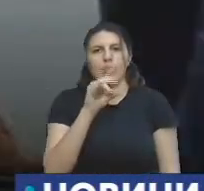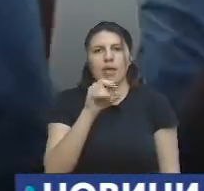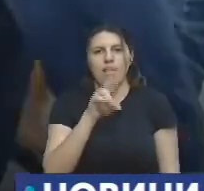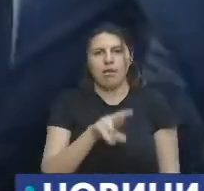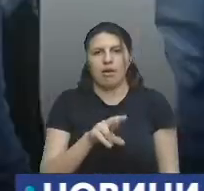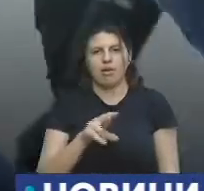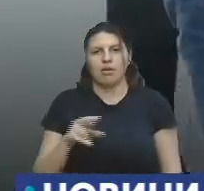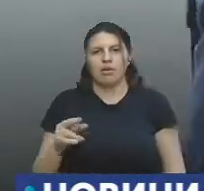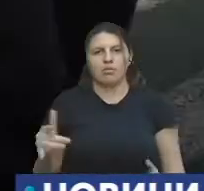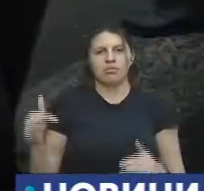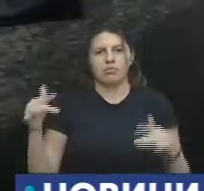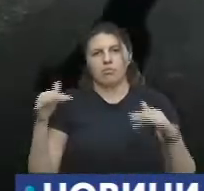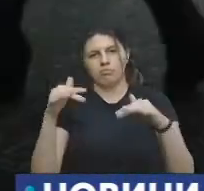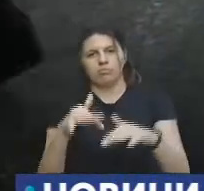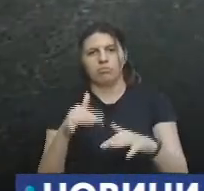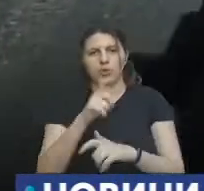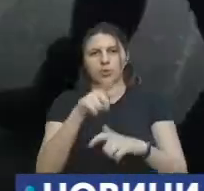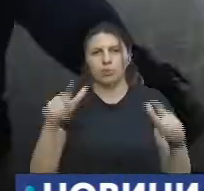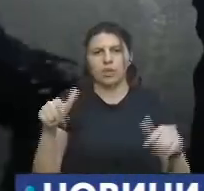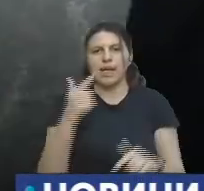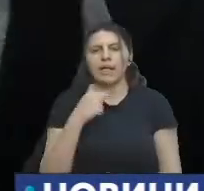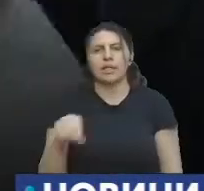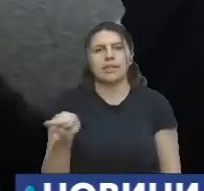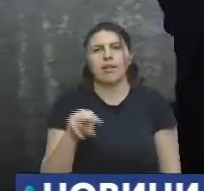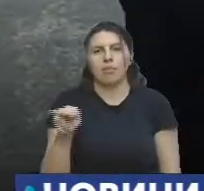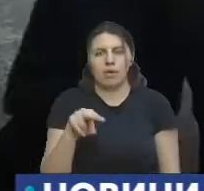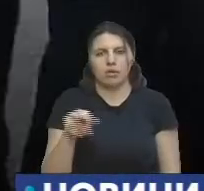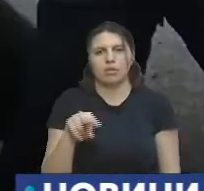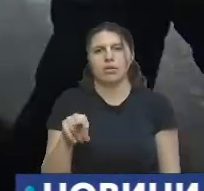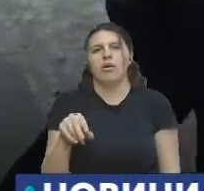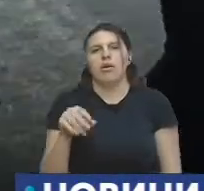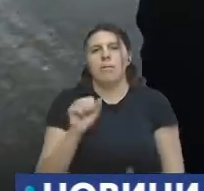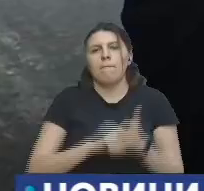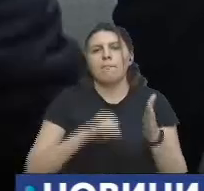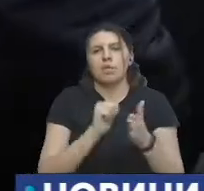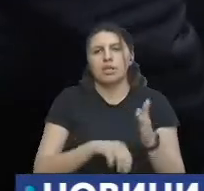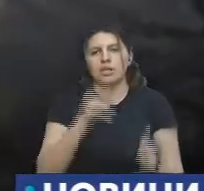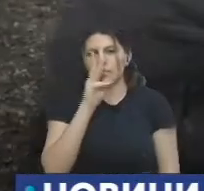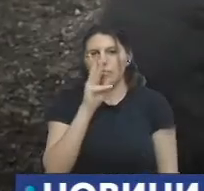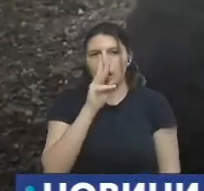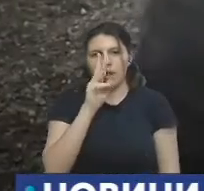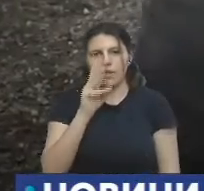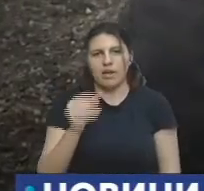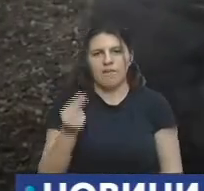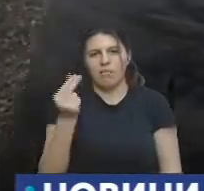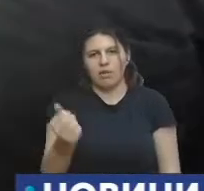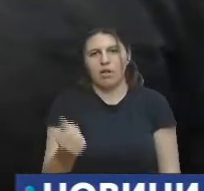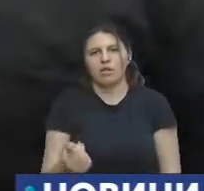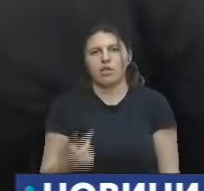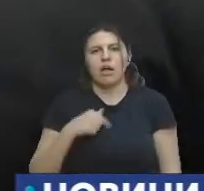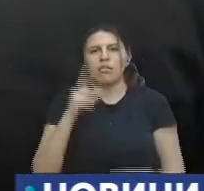гірники вугільної компанії «Краснолиманська». На мітинг вийшли через невиплату заробітної плати. Я сподіваюся, що нас